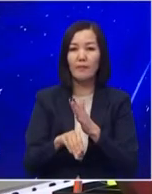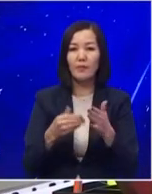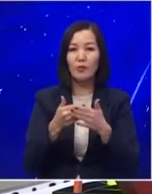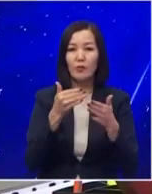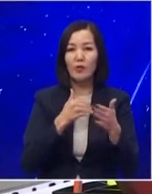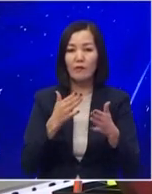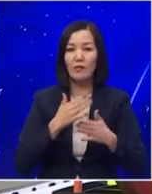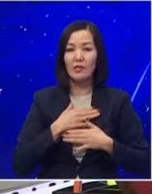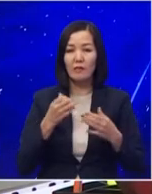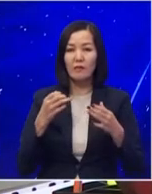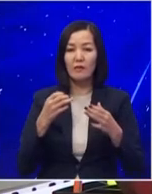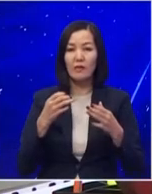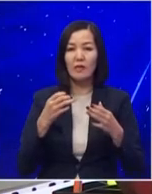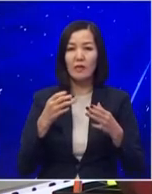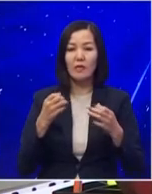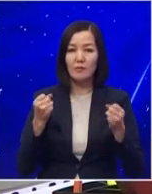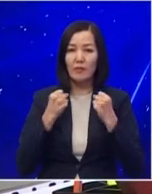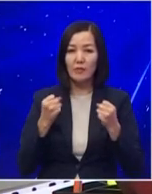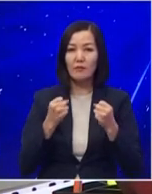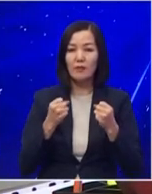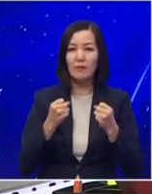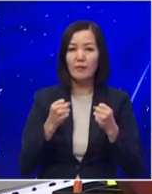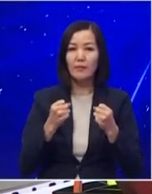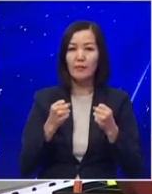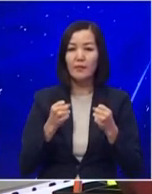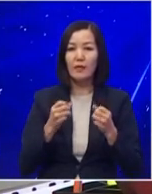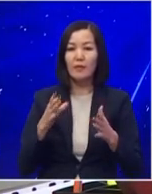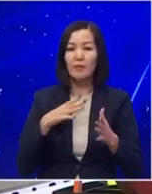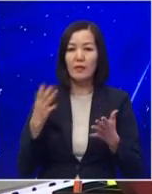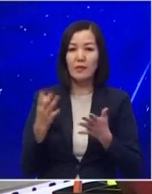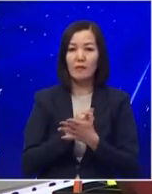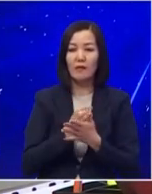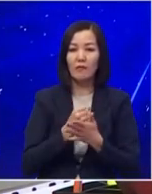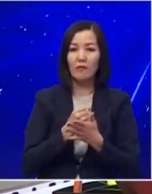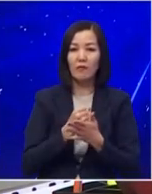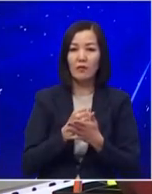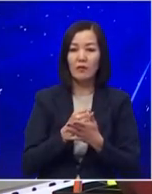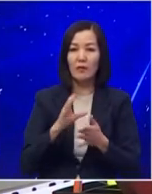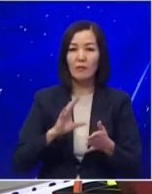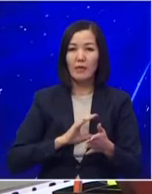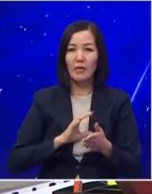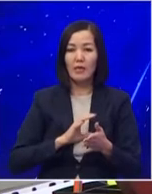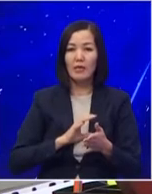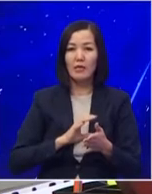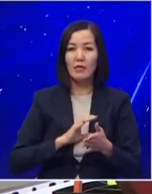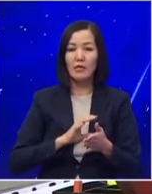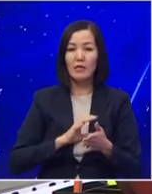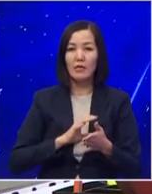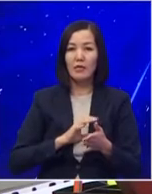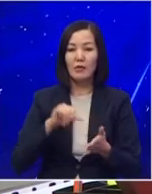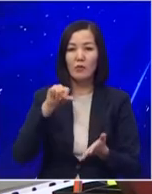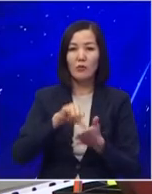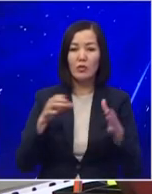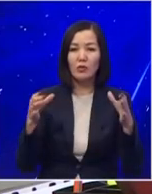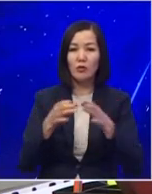на фоминых да не вам и на таран юрием были завоеваны медали на шоссе на участие в